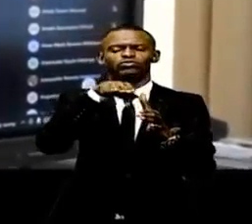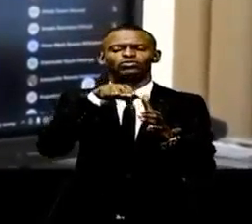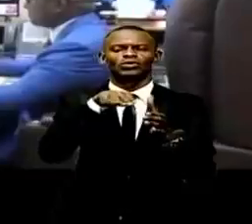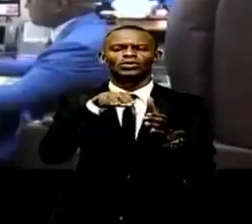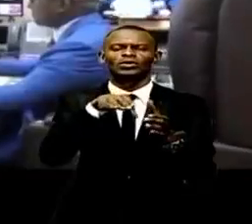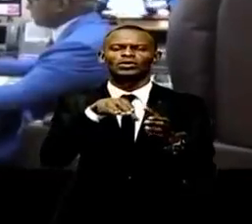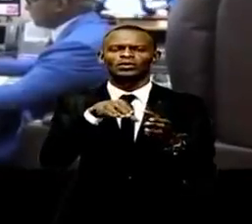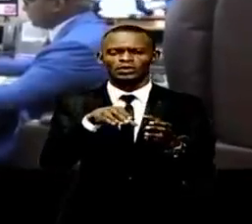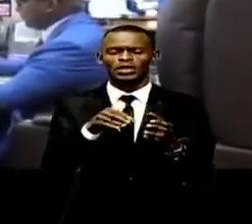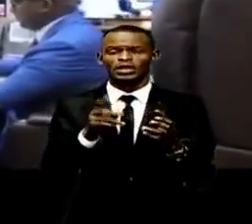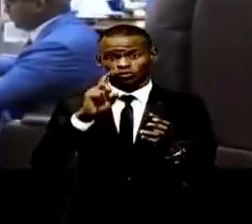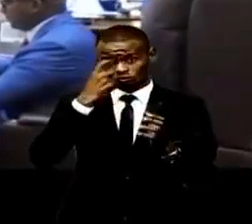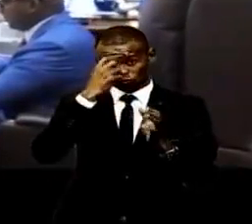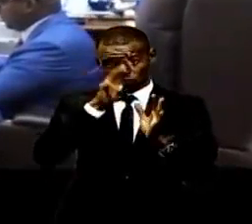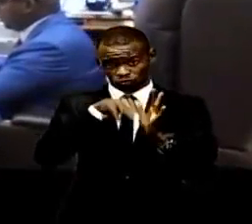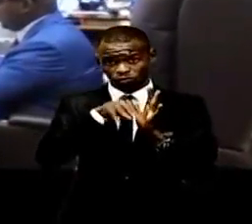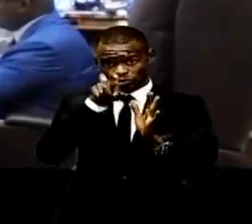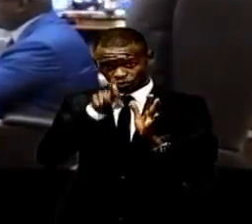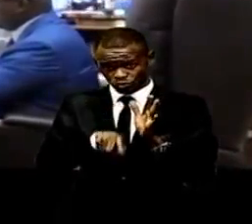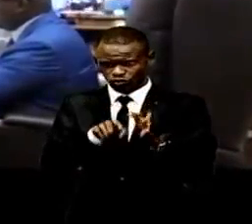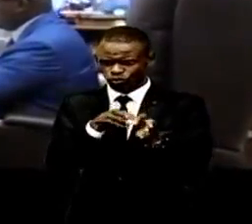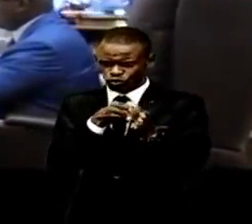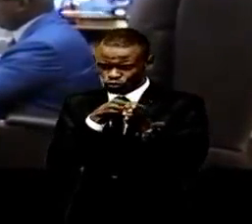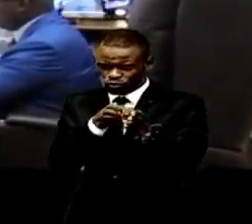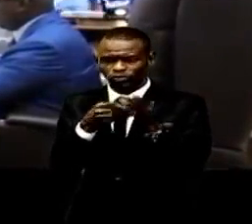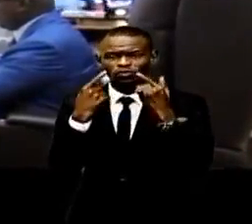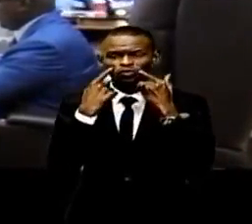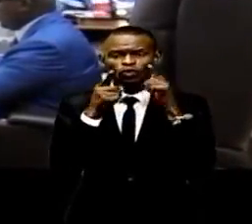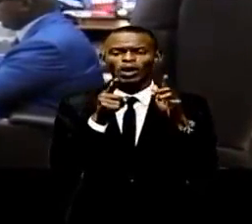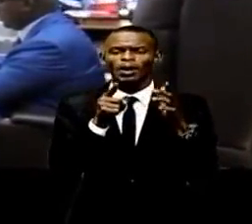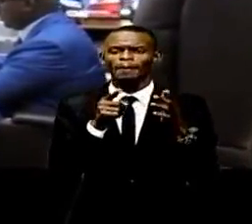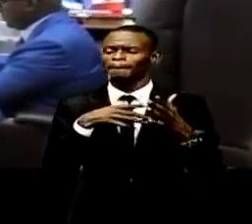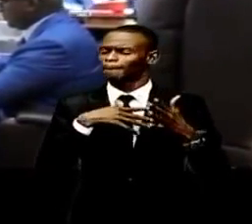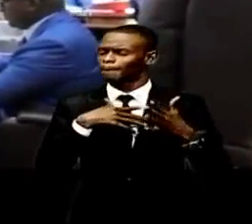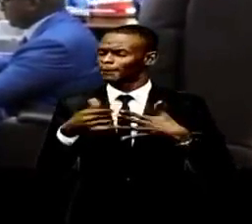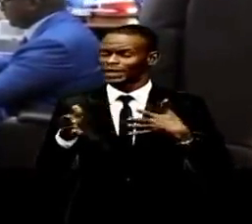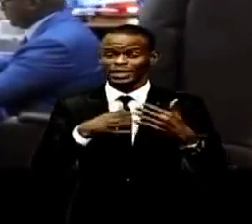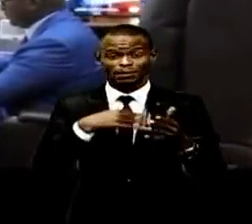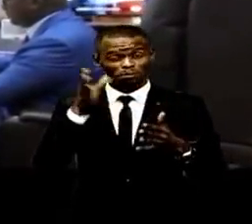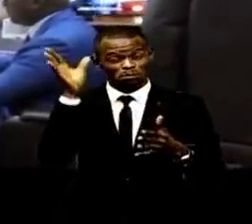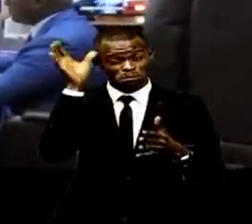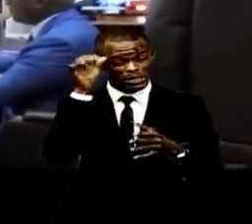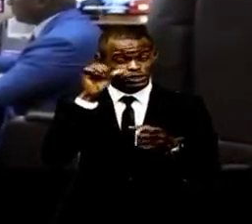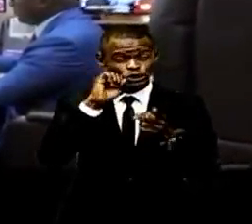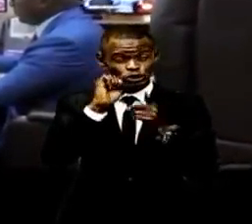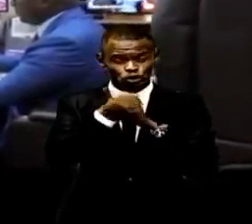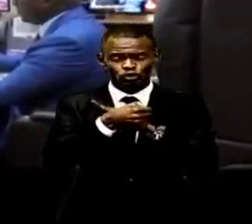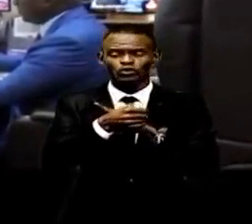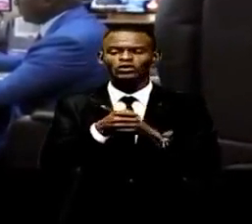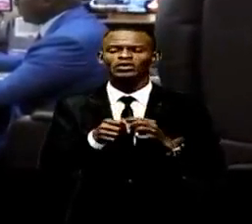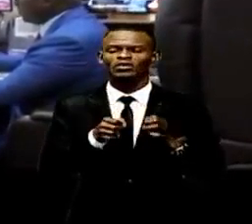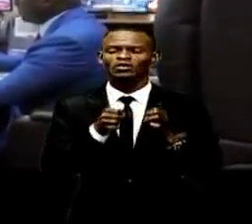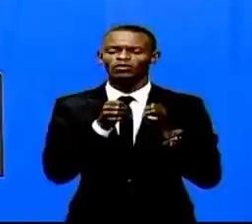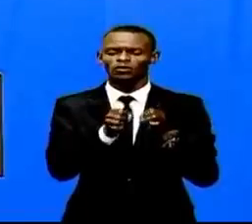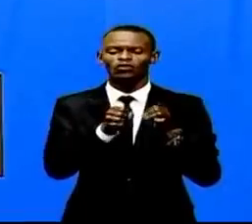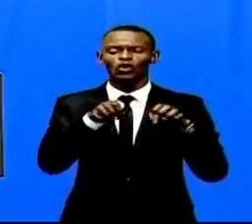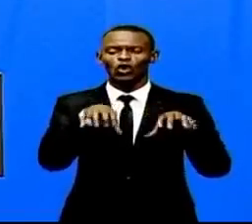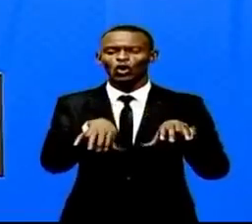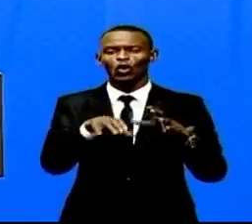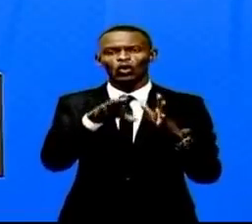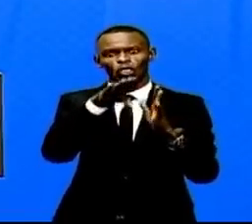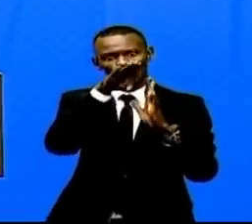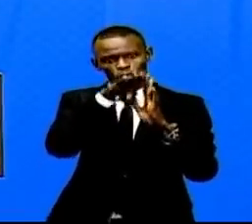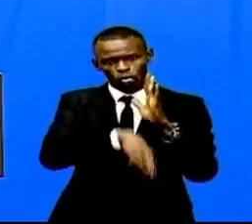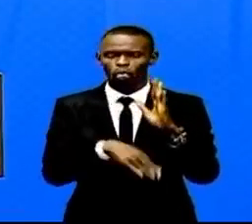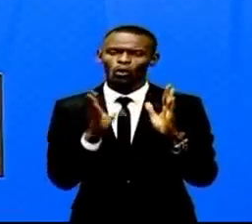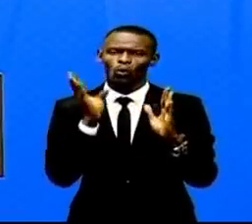que, quelle que soit la situation, tous les équilibres nécessaires soient sauvegardés.